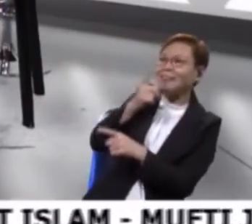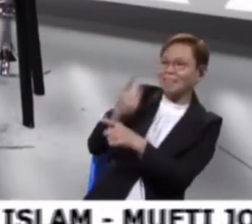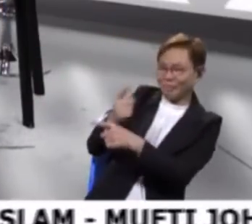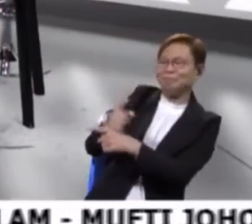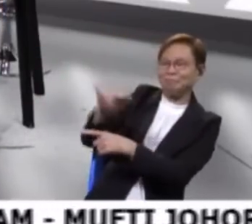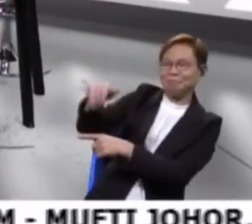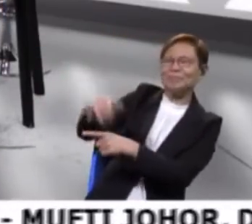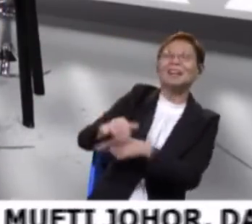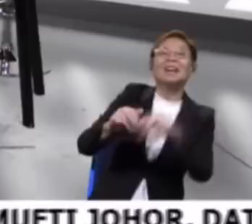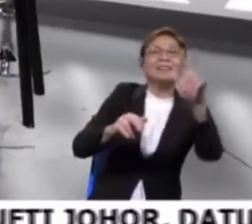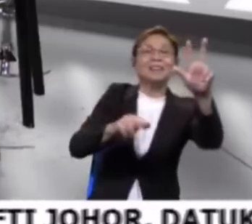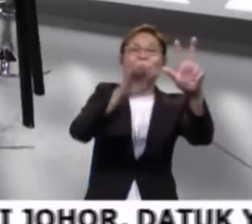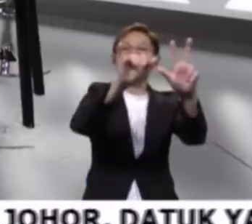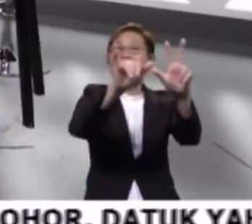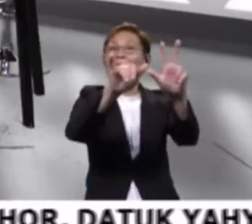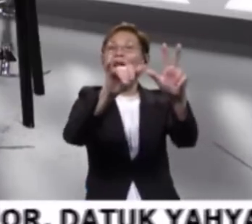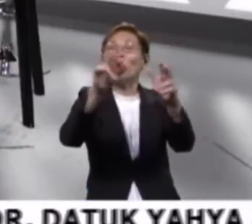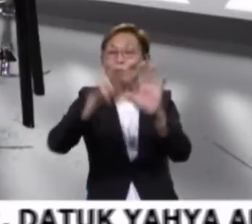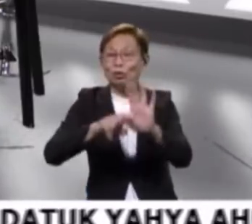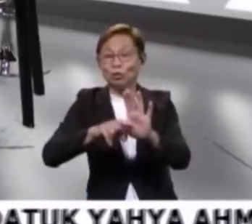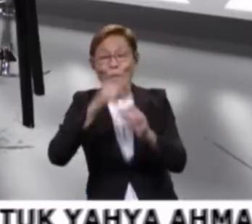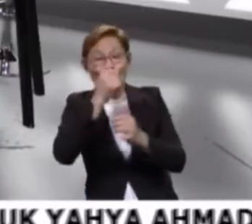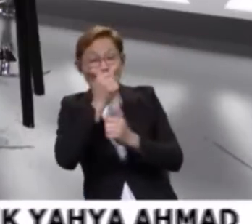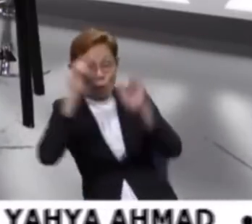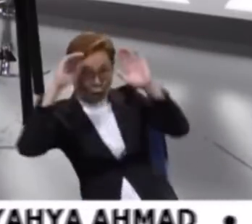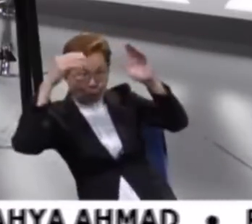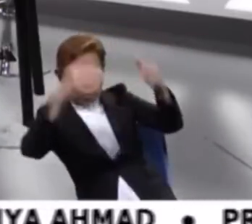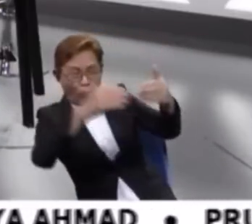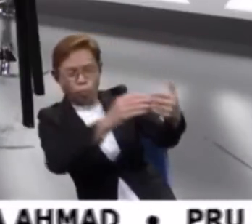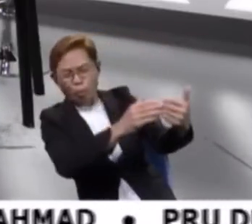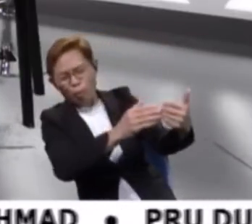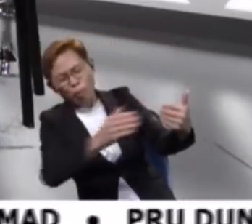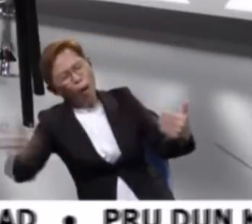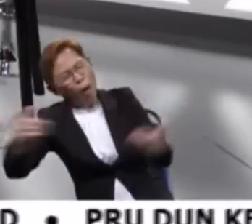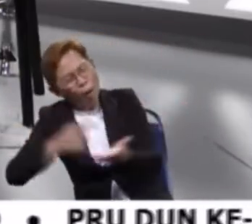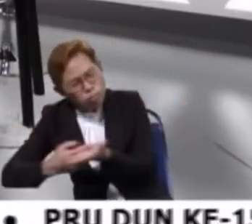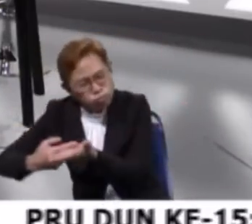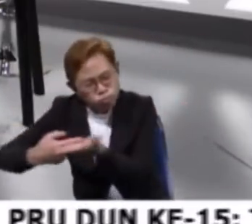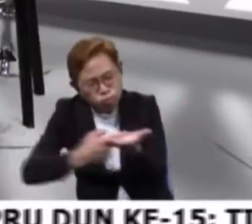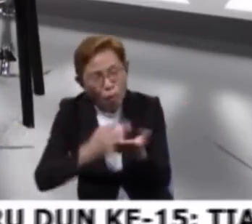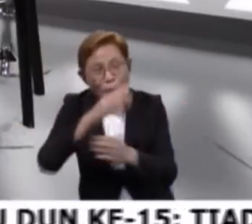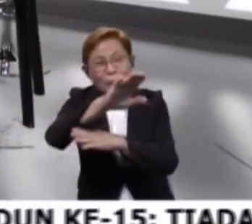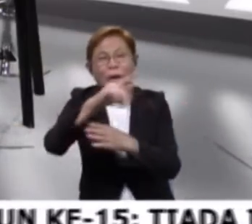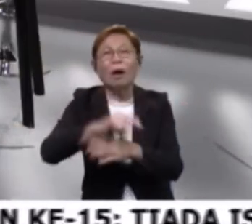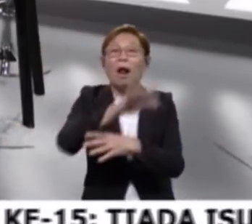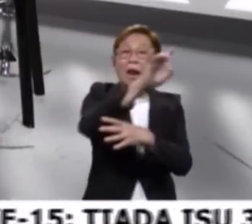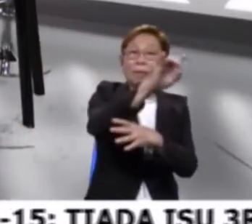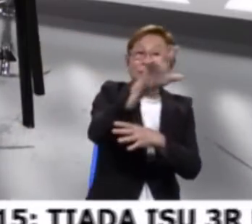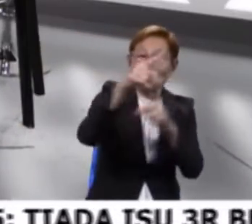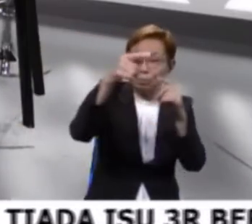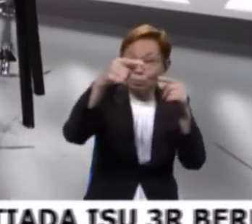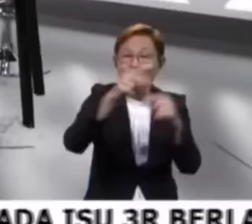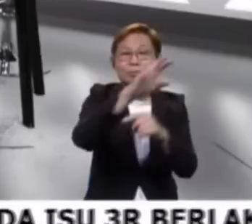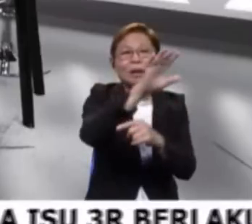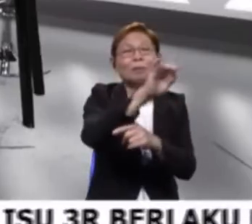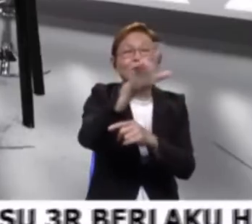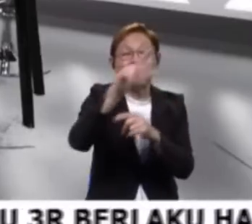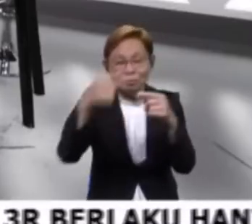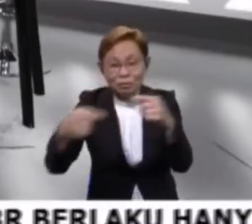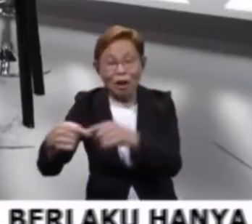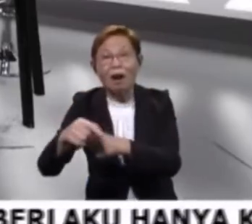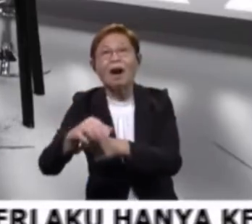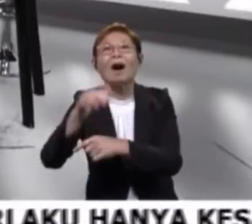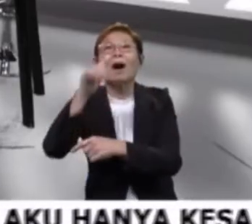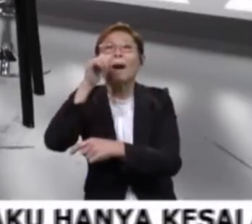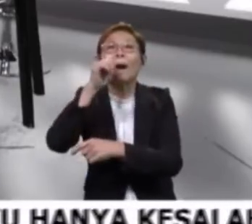ada 36 Rusia menarik juga untuk kita berikan tumpuan semacam perbincangan kita pada peta ini ada 83 channel lelaki 69 dan